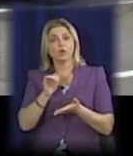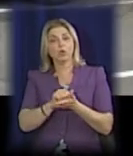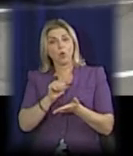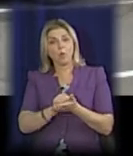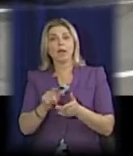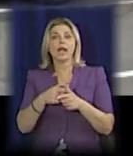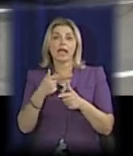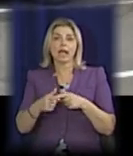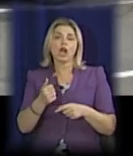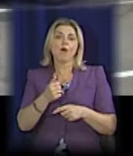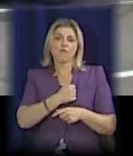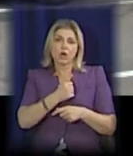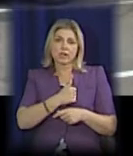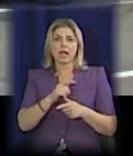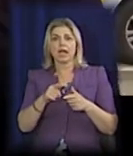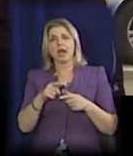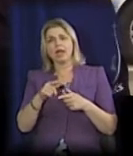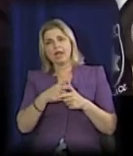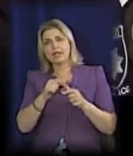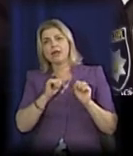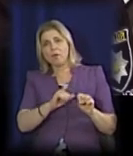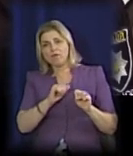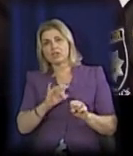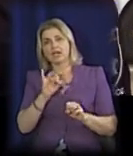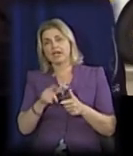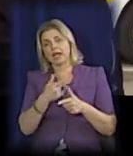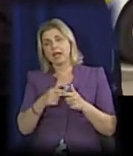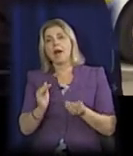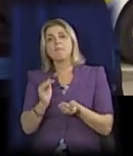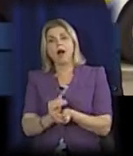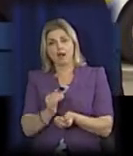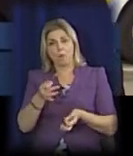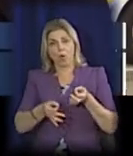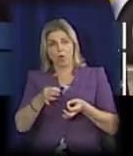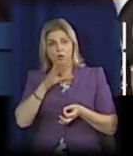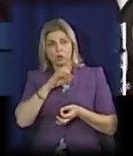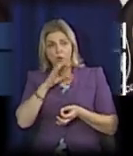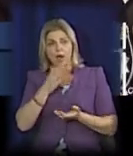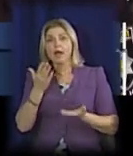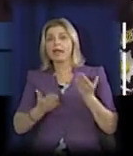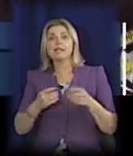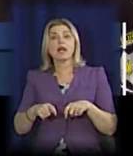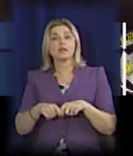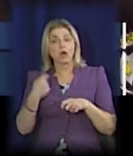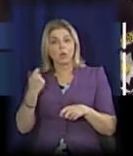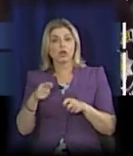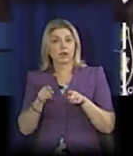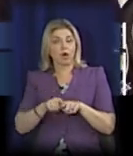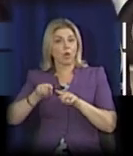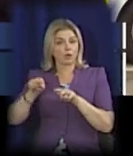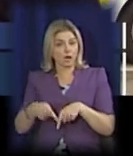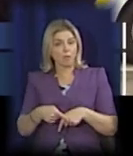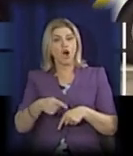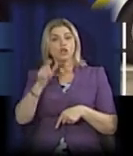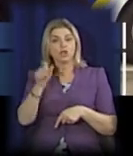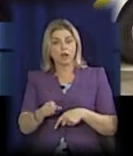не бійцівські, або малі породи собак. Якщо порушується дана вимога, якщо особа вигулює собаку без повідка,